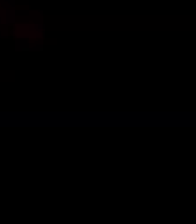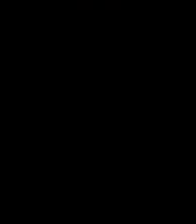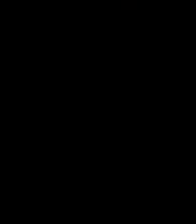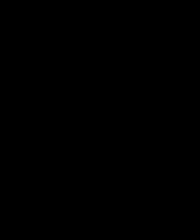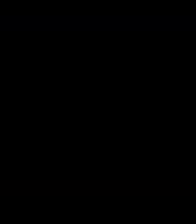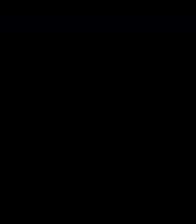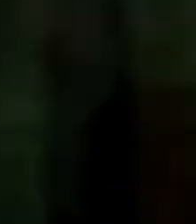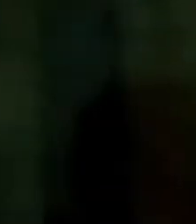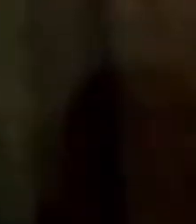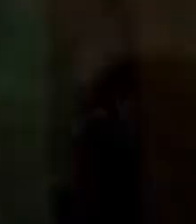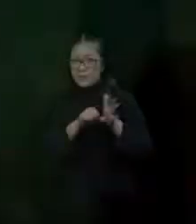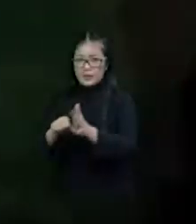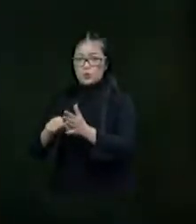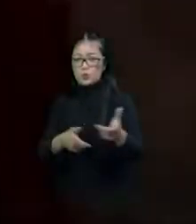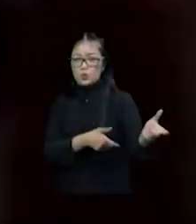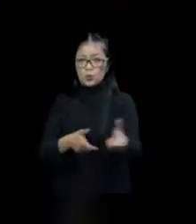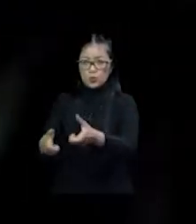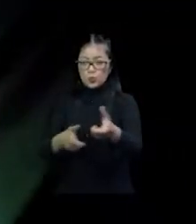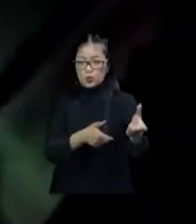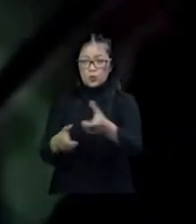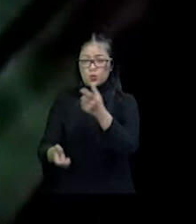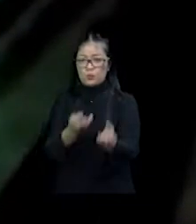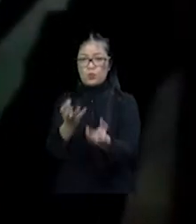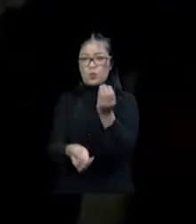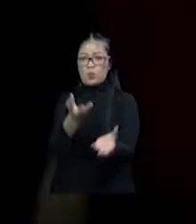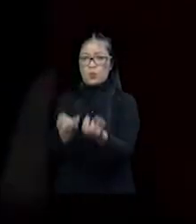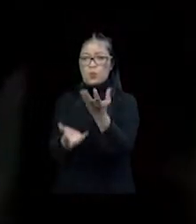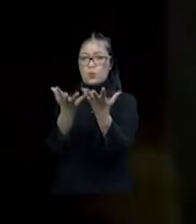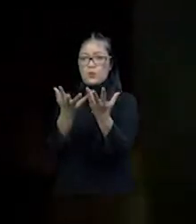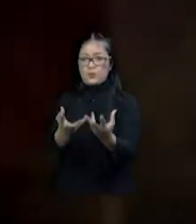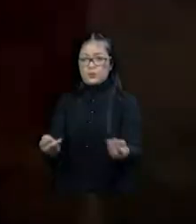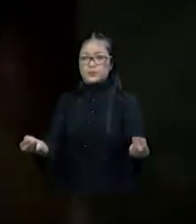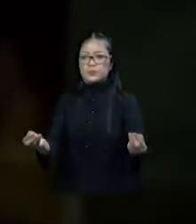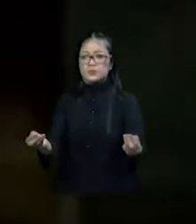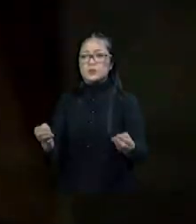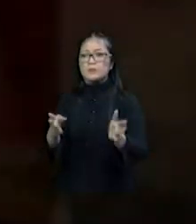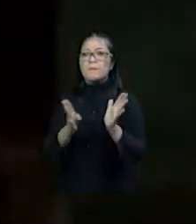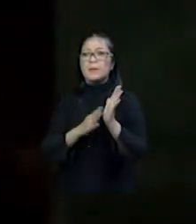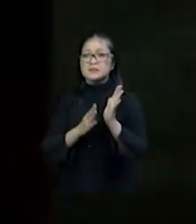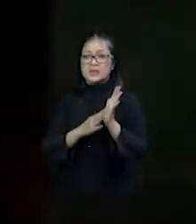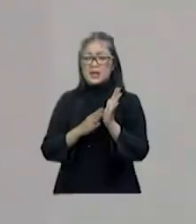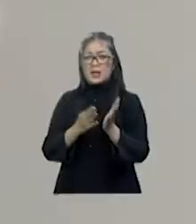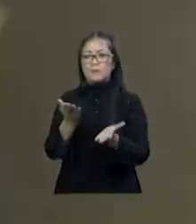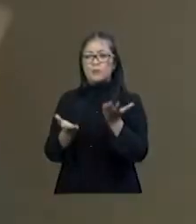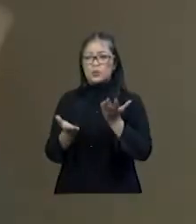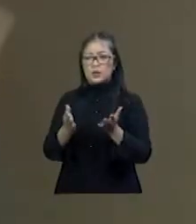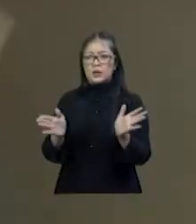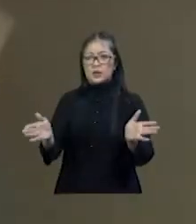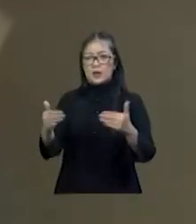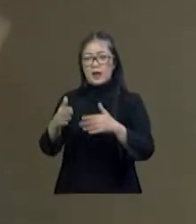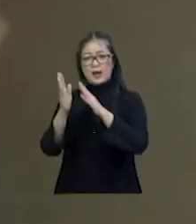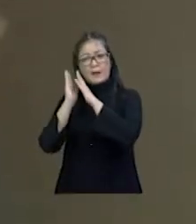datang langsung berupaya memadamkan api. Dugaan sementara, kebakaran ini dipicu dari salah satu kamar santriwati.